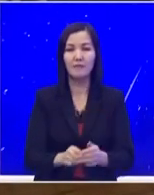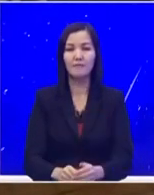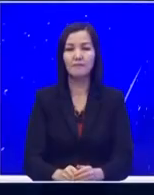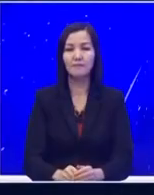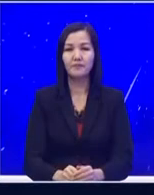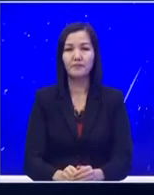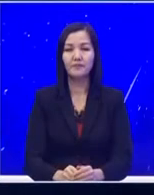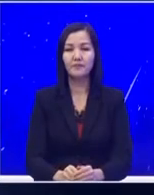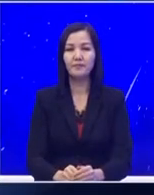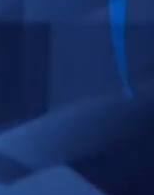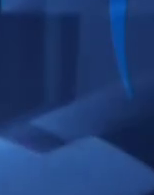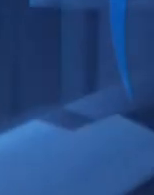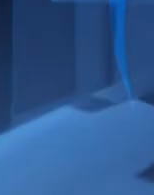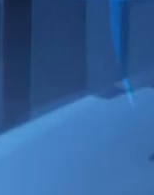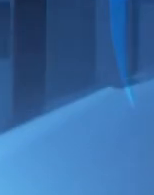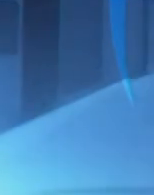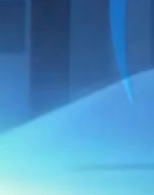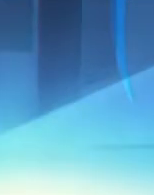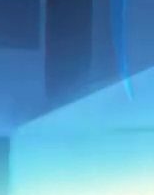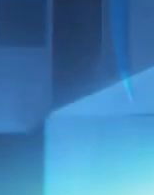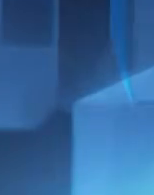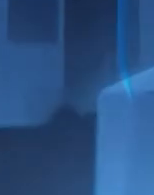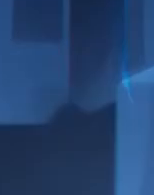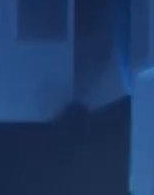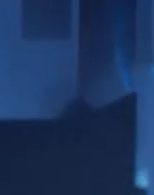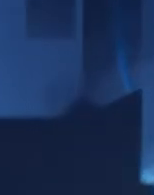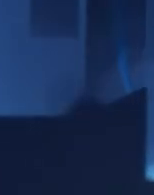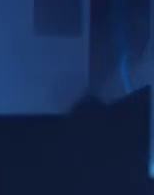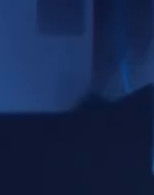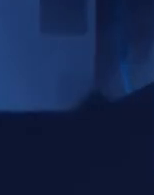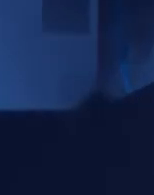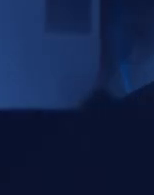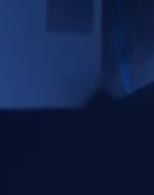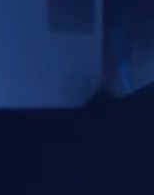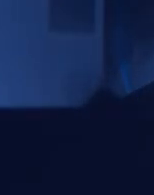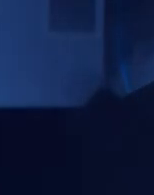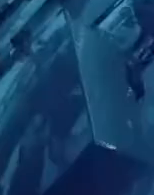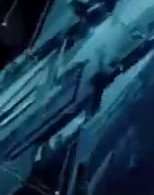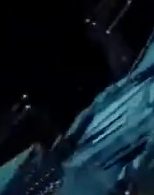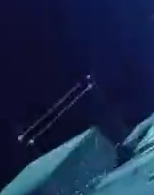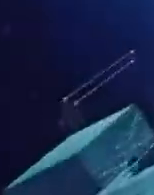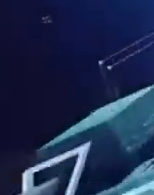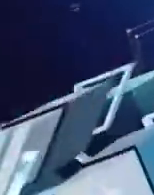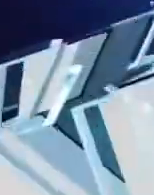міндеттің бірі. Кәмшат Мұхамеджан, Абзал Нүсіп, Жетісу арнасы, Талдықорған.